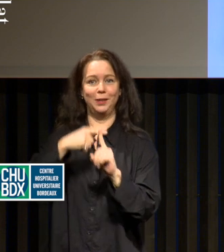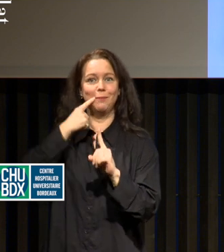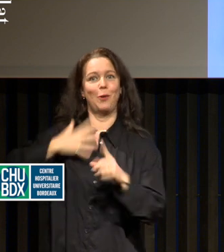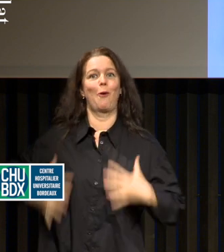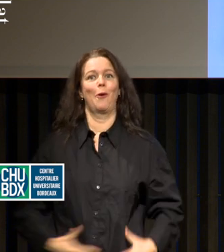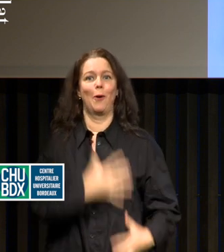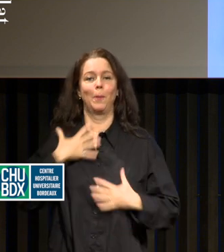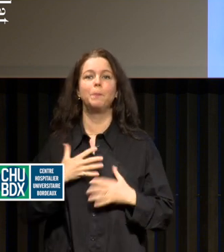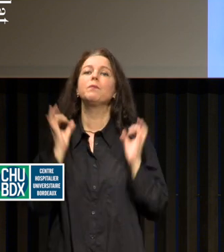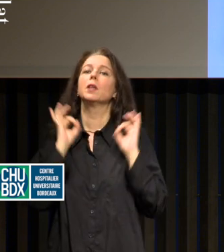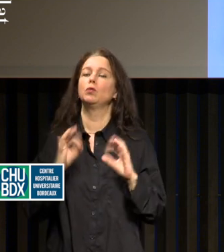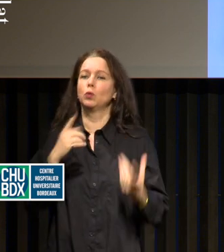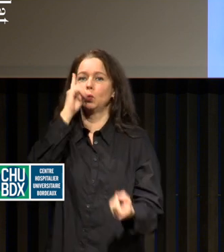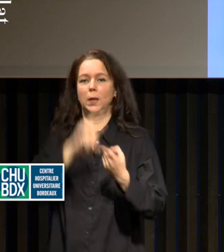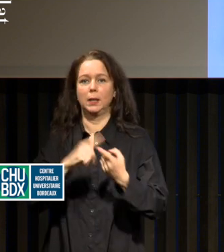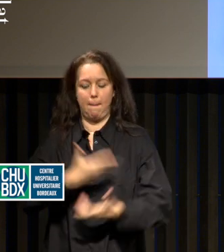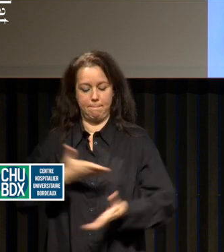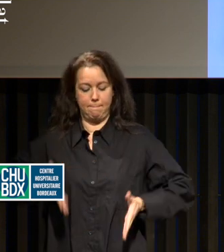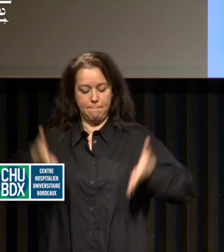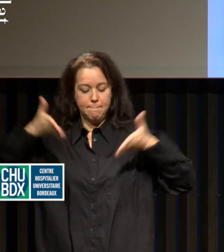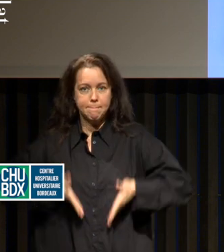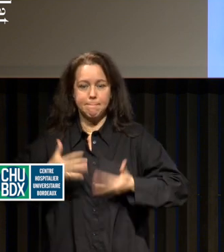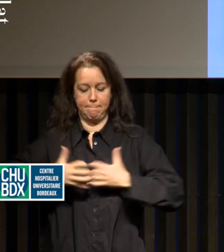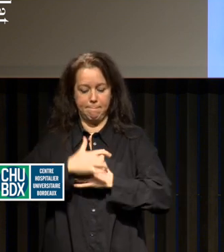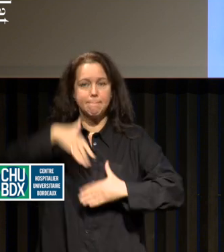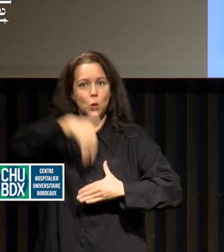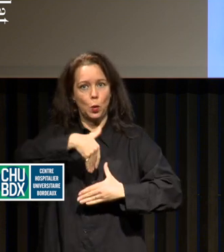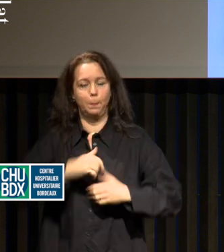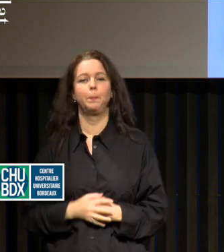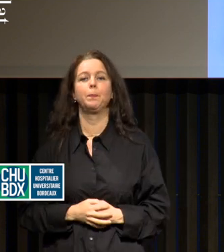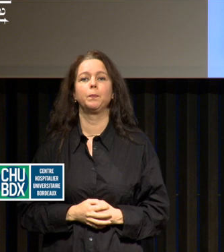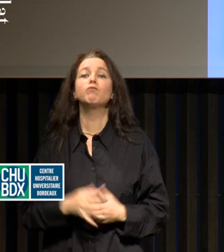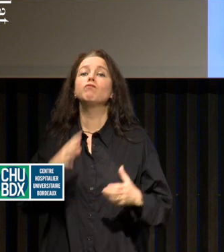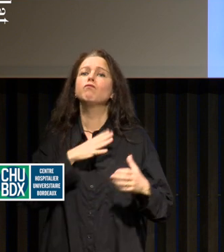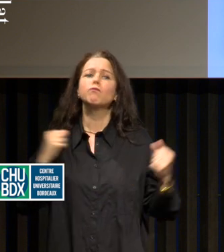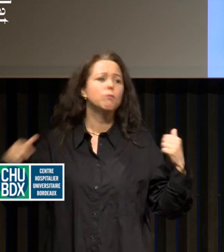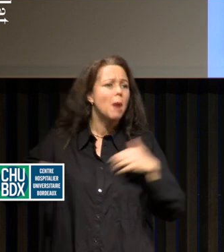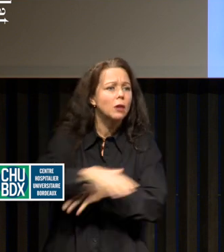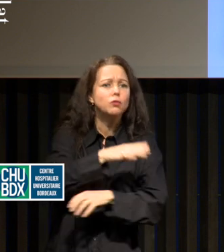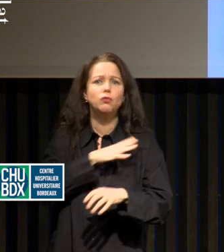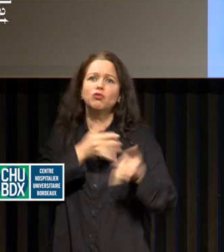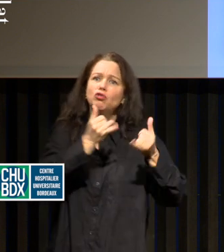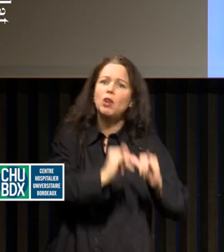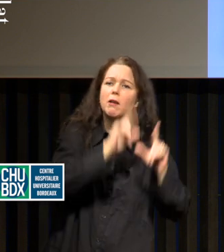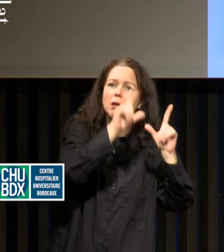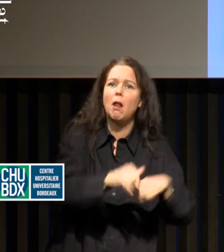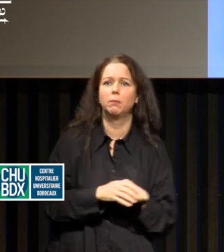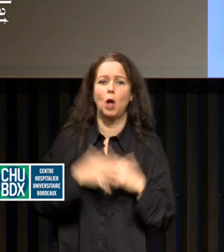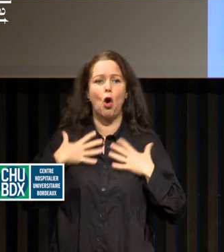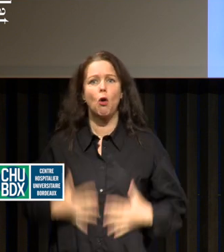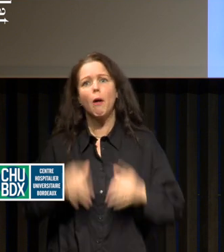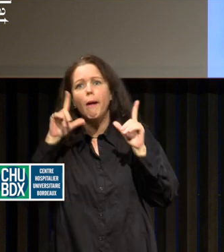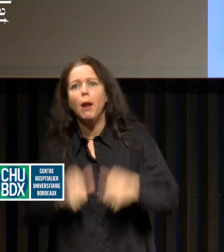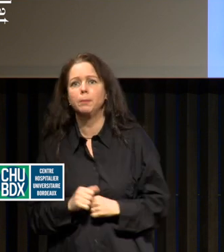c'est le microbiote. Alors, il y a ces micro-organismes partout, sur les chaises, dans l'air, sur notre corps, et